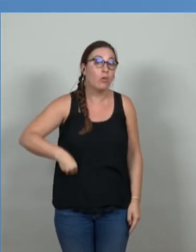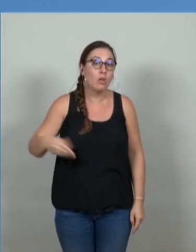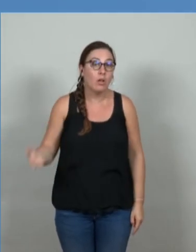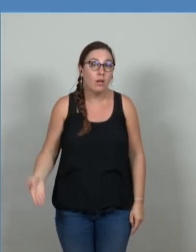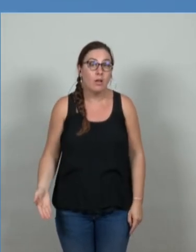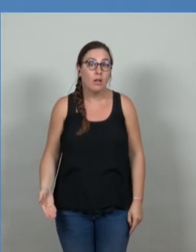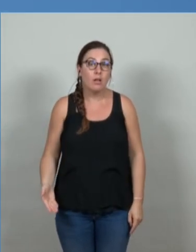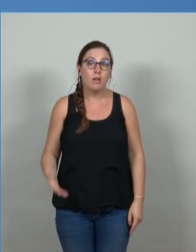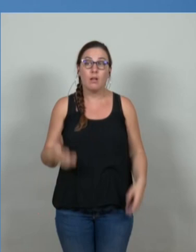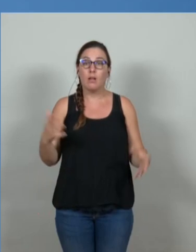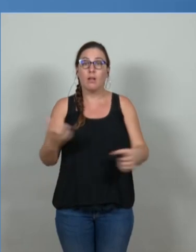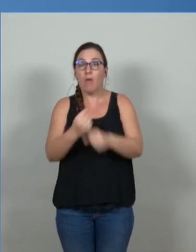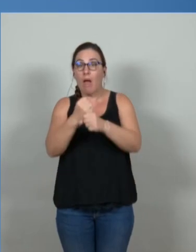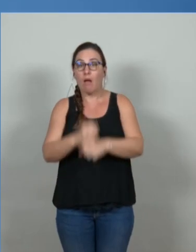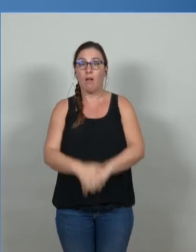voilà